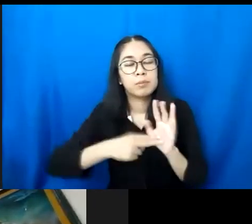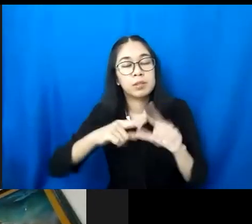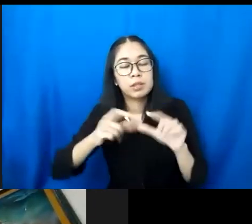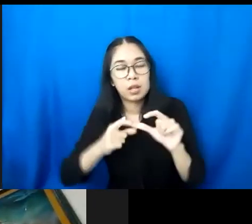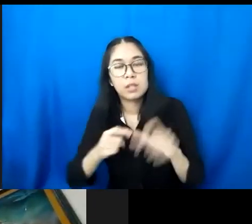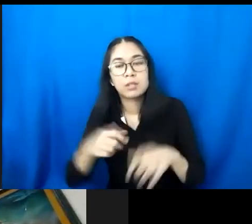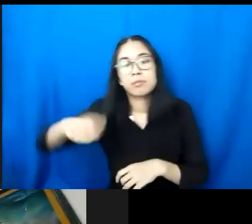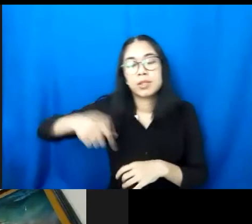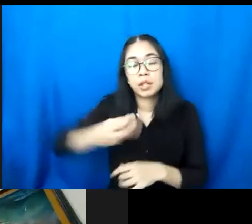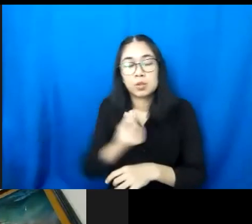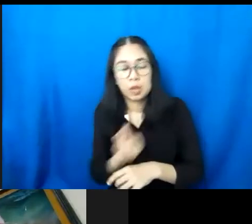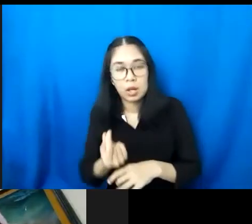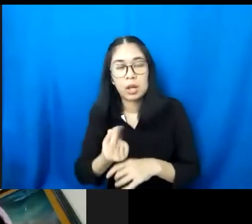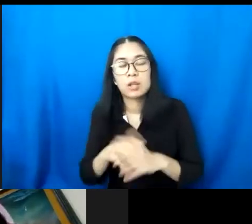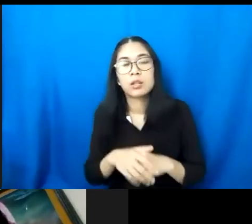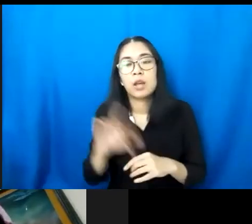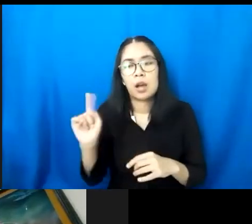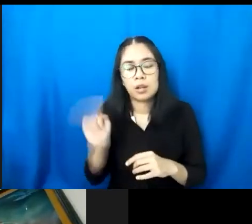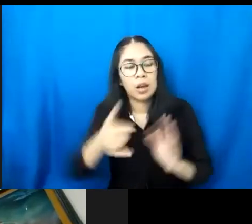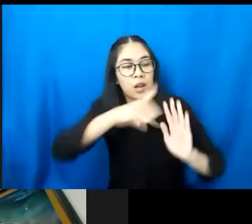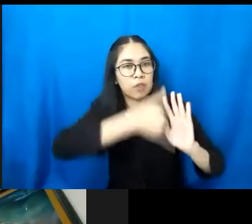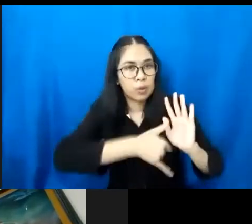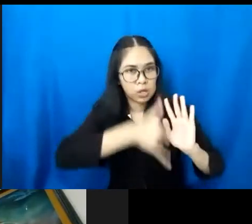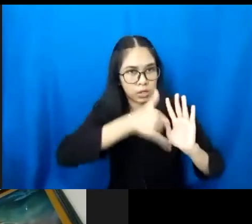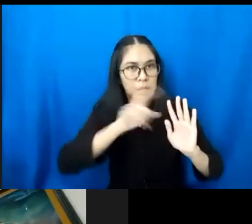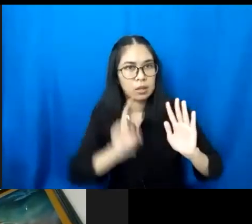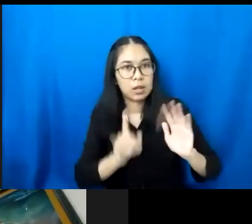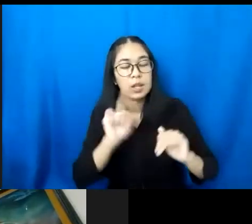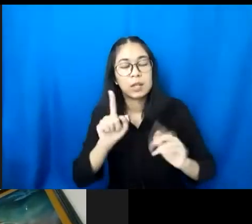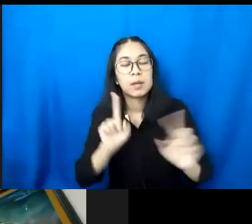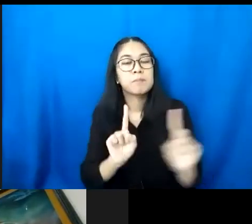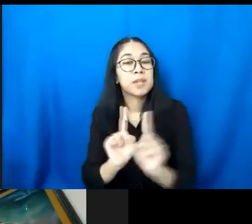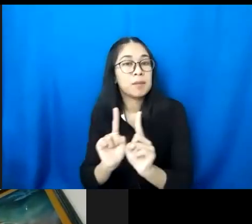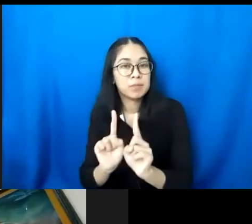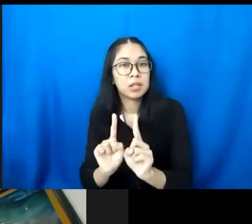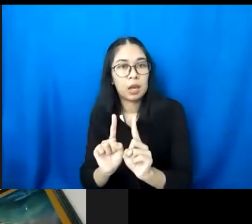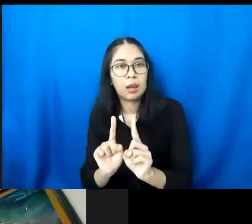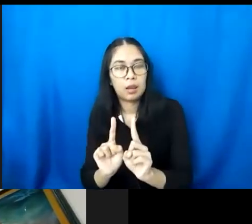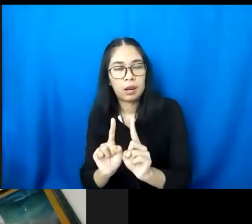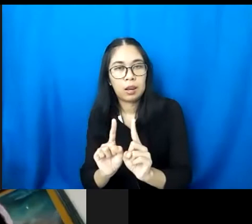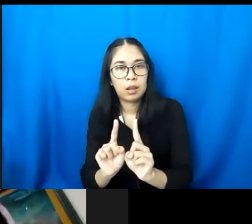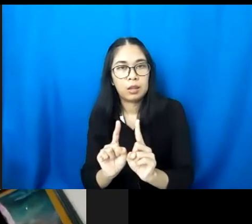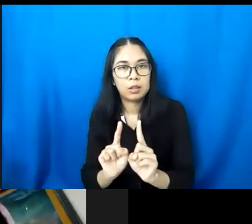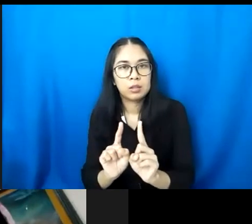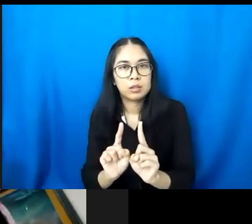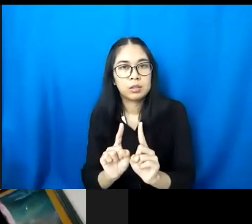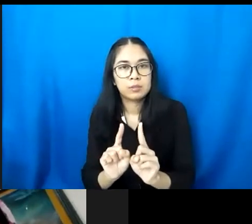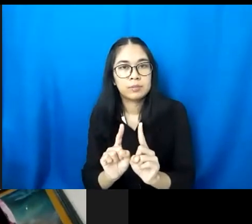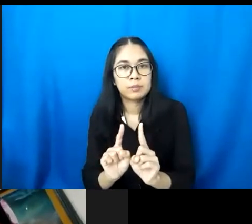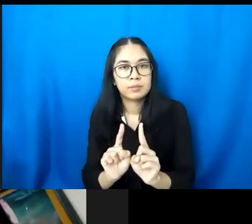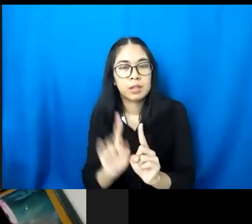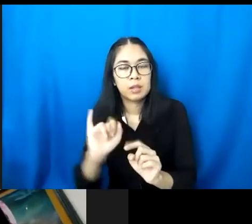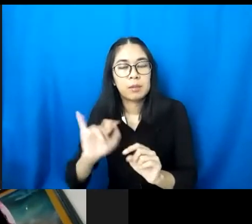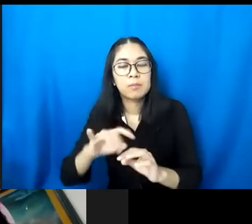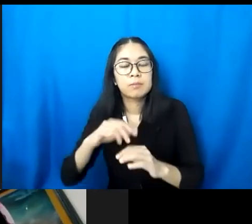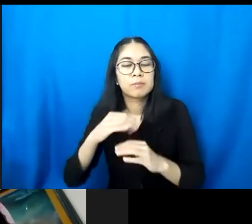juga akan melakukan evaluasi. Oleh karena itu pendampingan ini juga sejalan dengan proses surveillance,